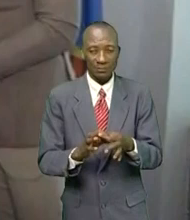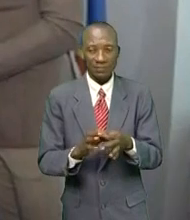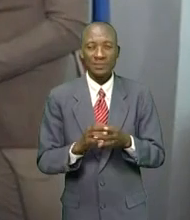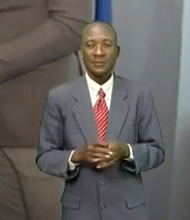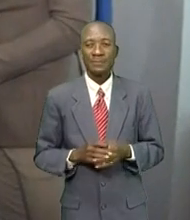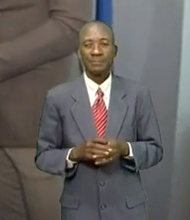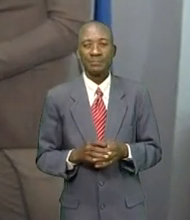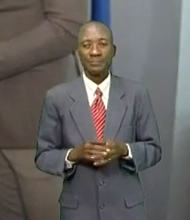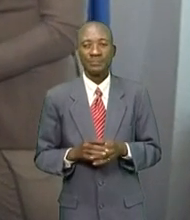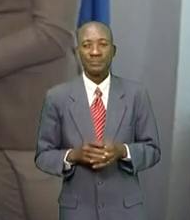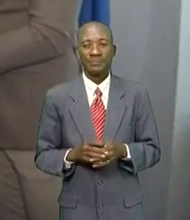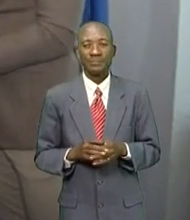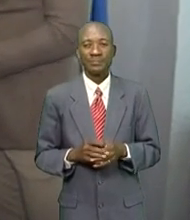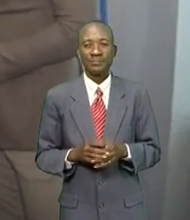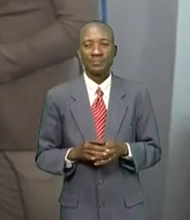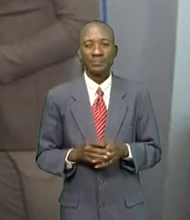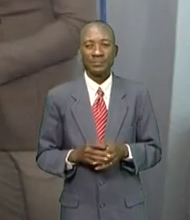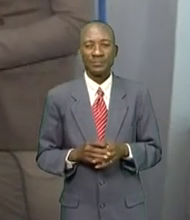étroite.